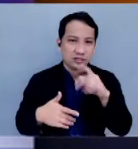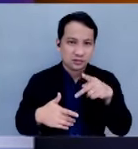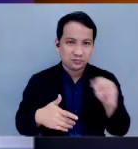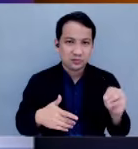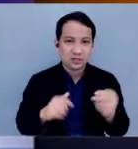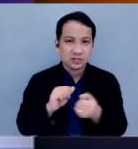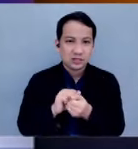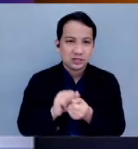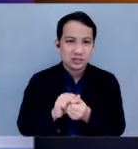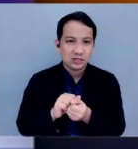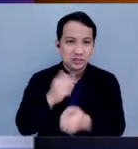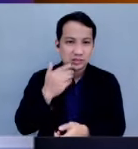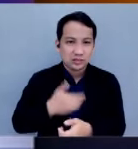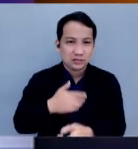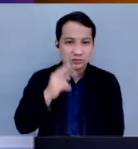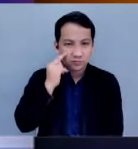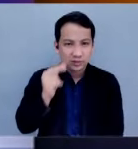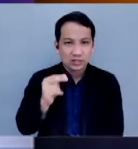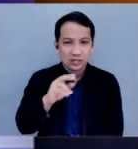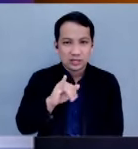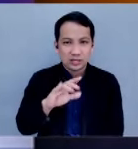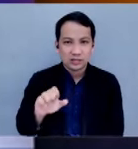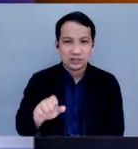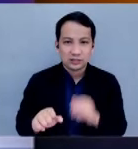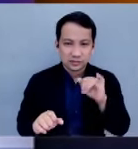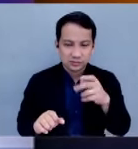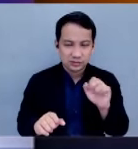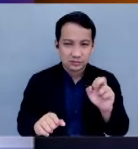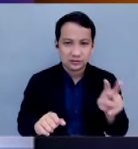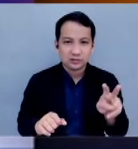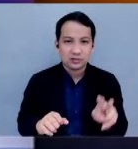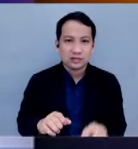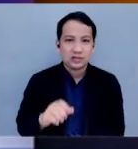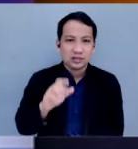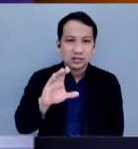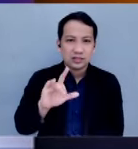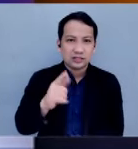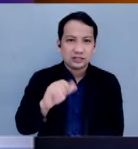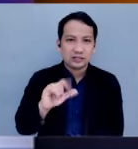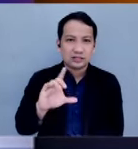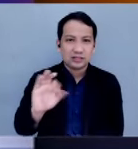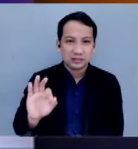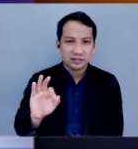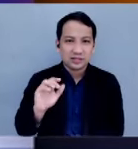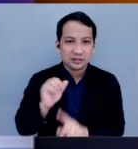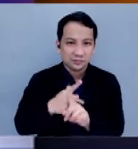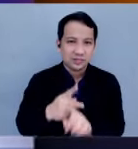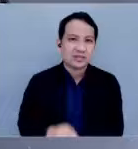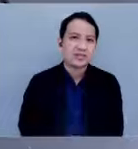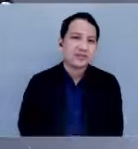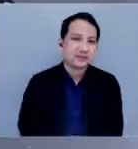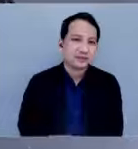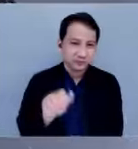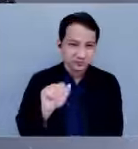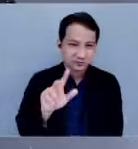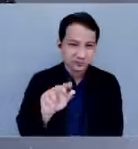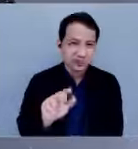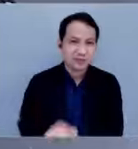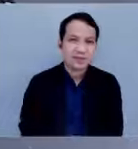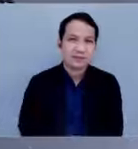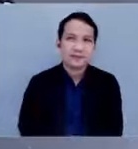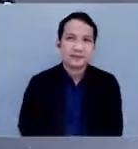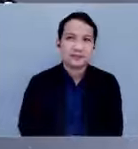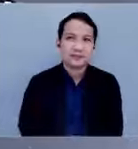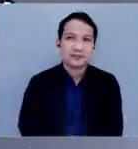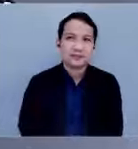Noel Cabangon, Isigera, Jinky Vidal, and Glock 9. Kaya, April 13. Sana magsama-sama